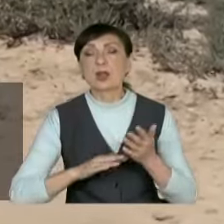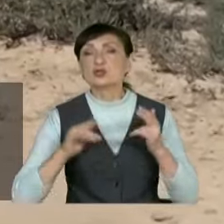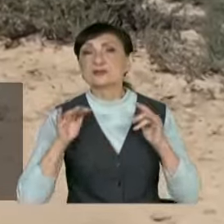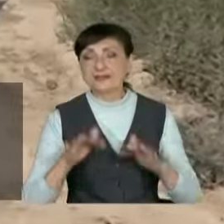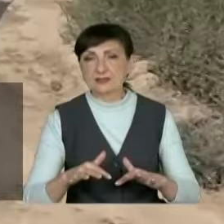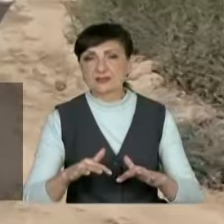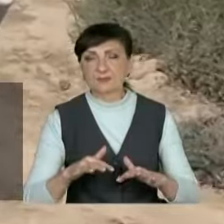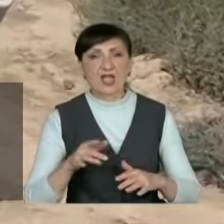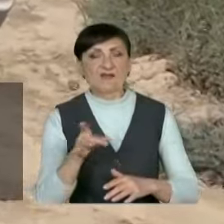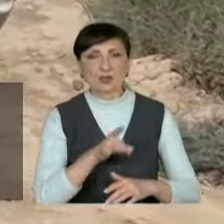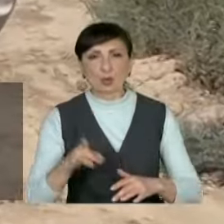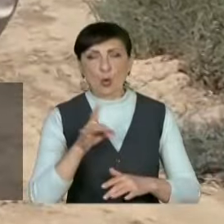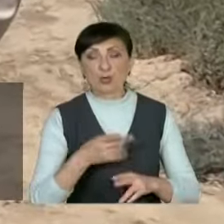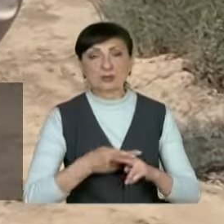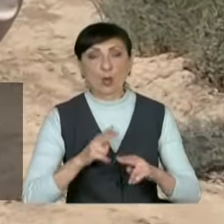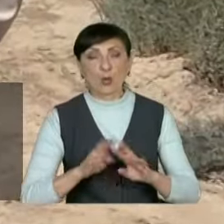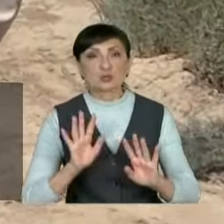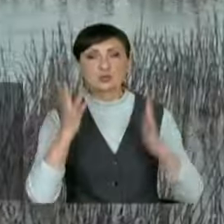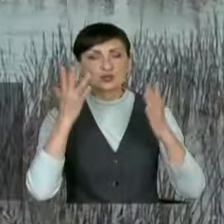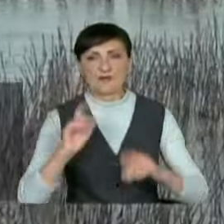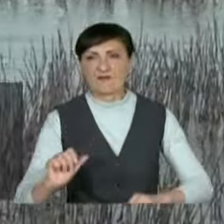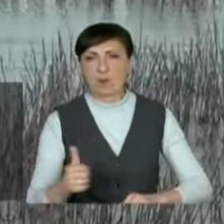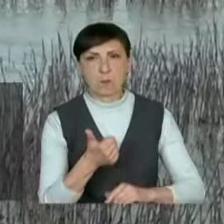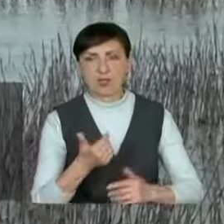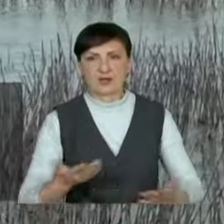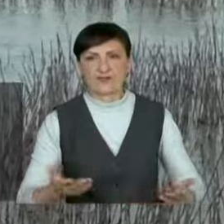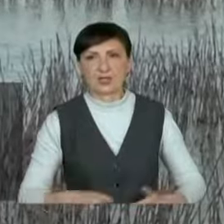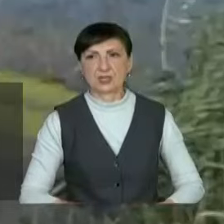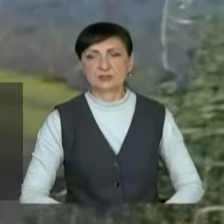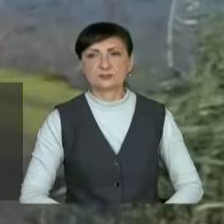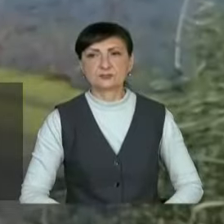действиях. Отмечу, что в регионе такой инцидент впервые.